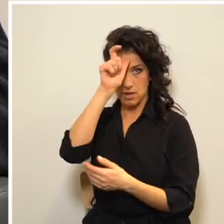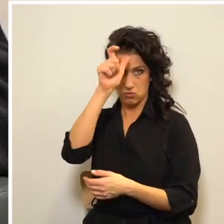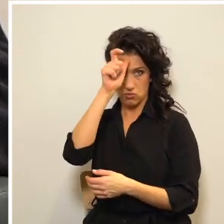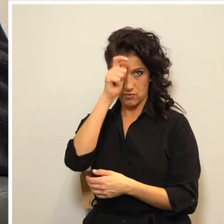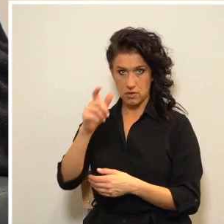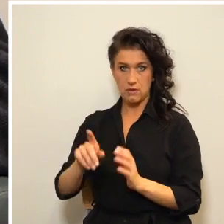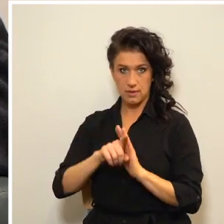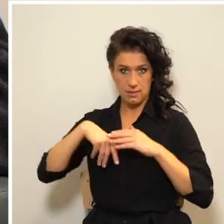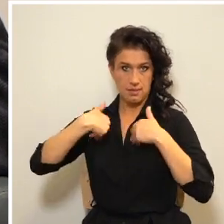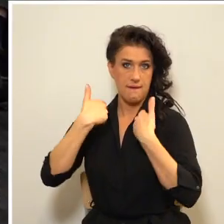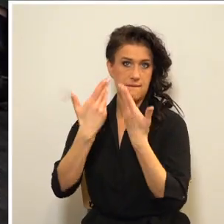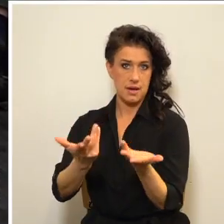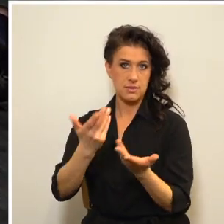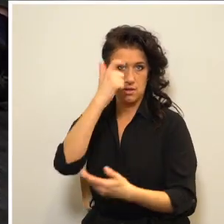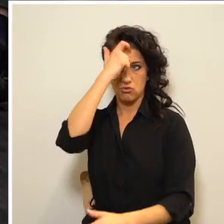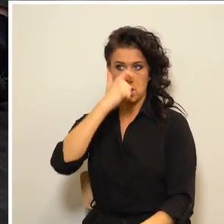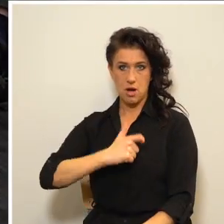wielka służba człowiekowi